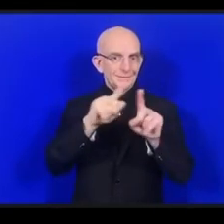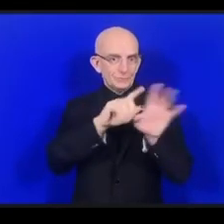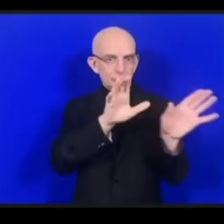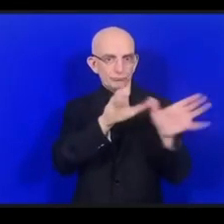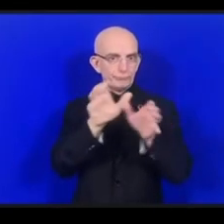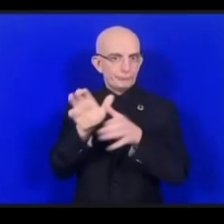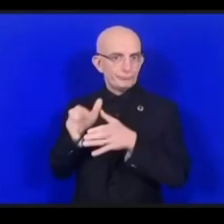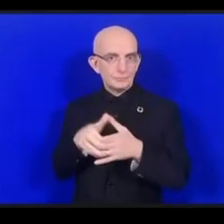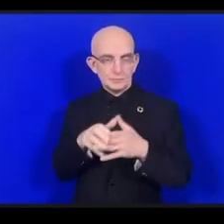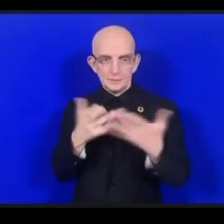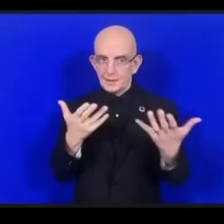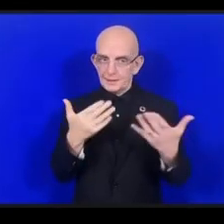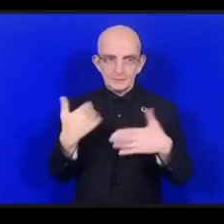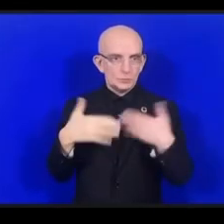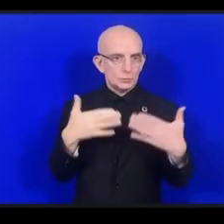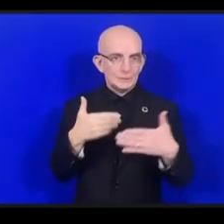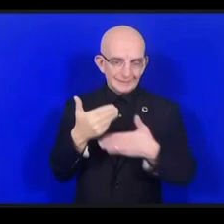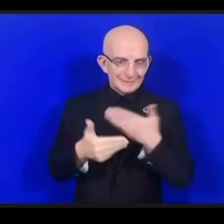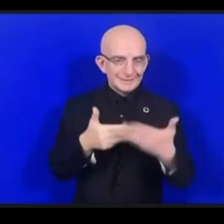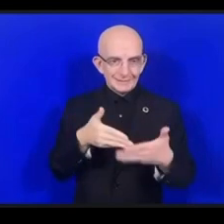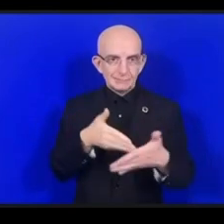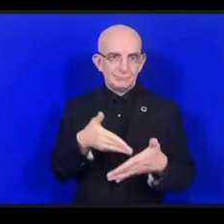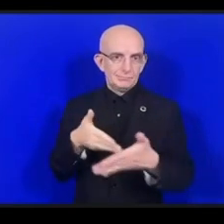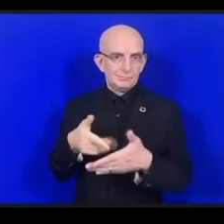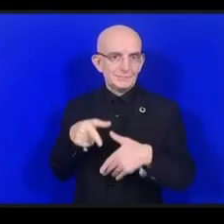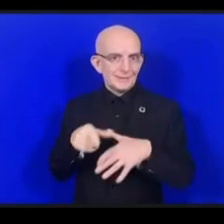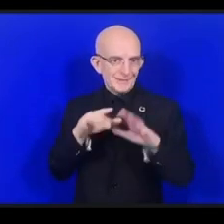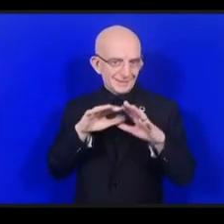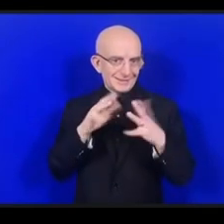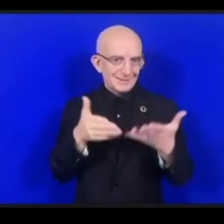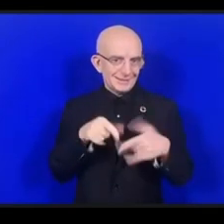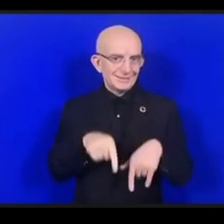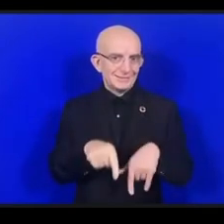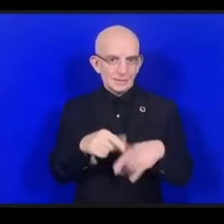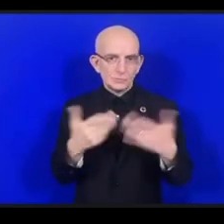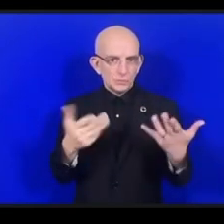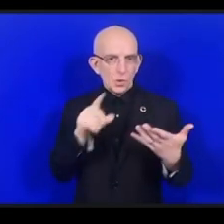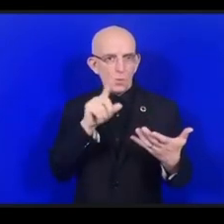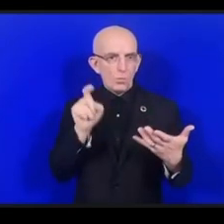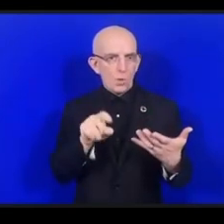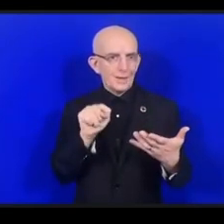一方面互联网呢是创新的，